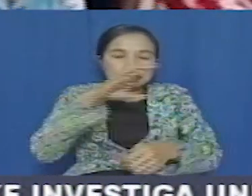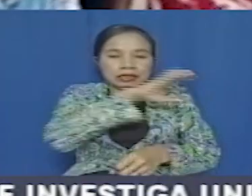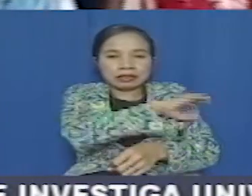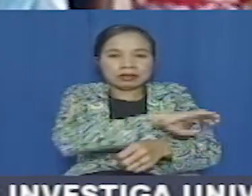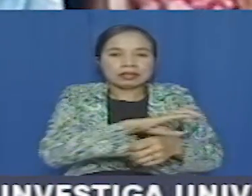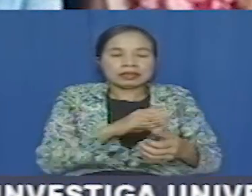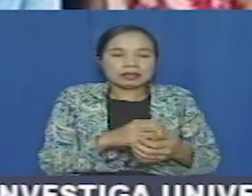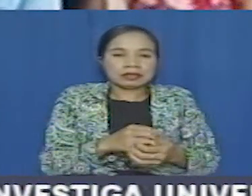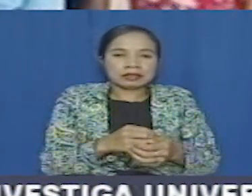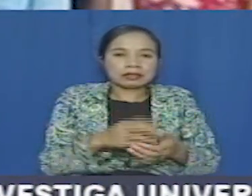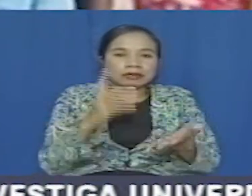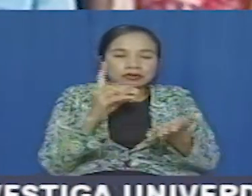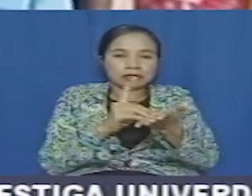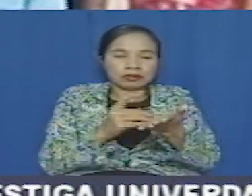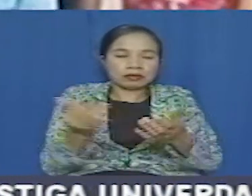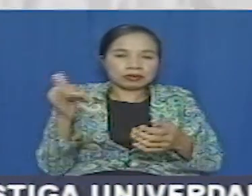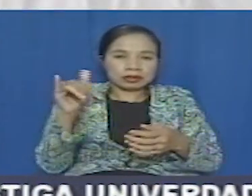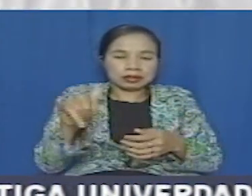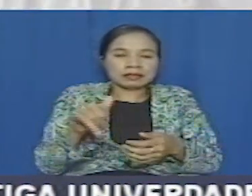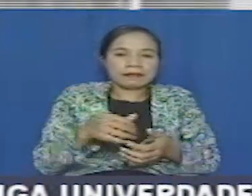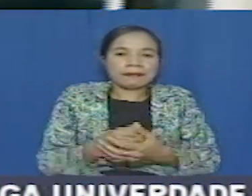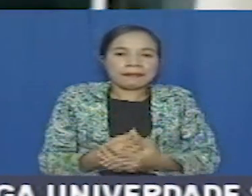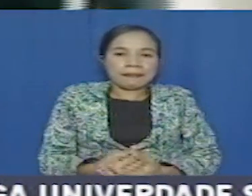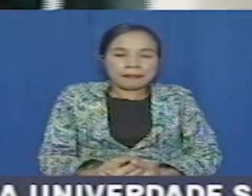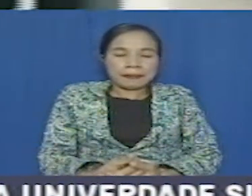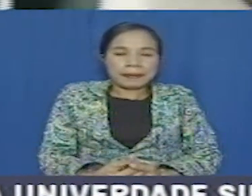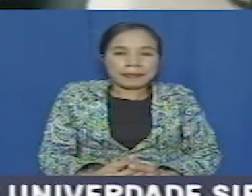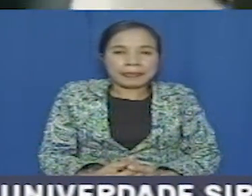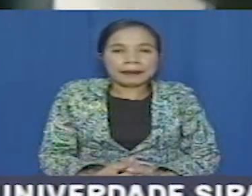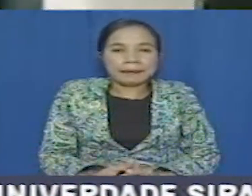profissional saúde sira husi fronteira Bobanaro Humberto dos Santos ba RTTL.